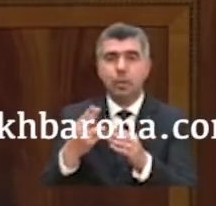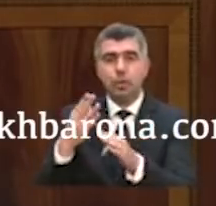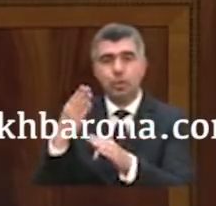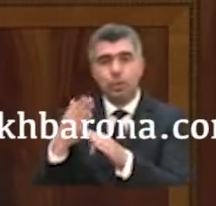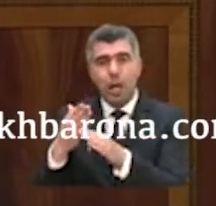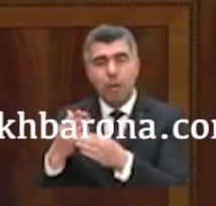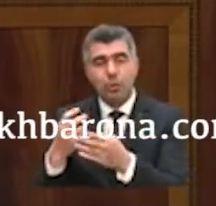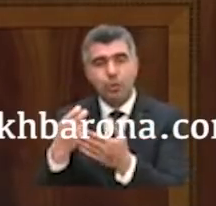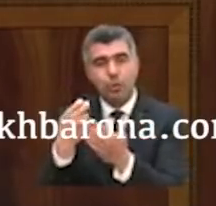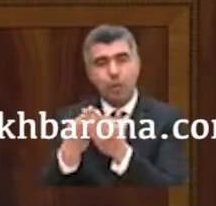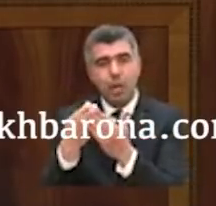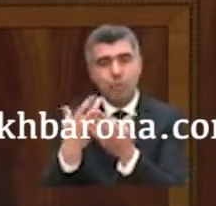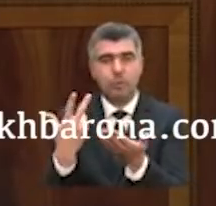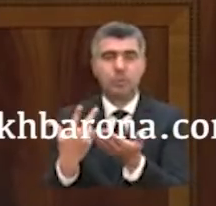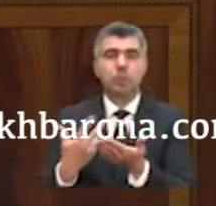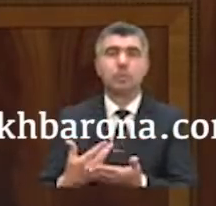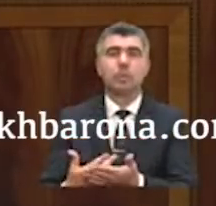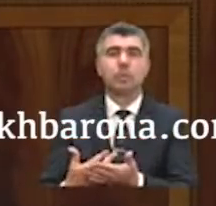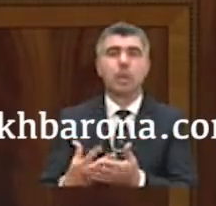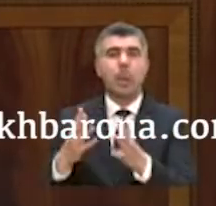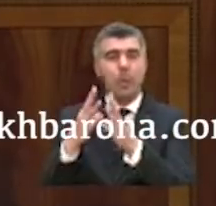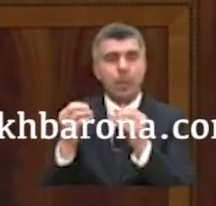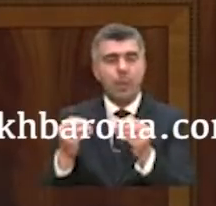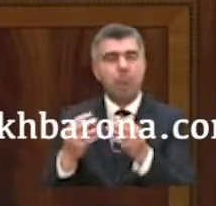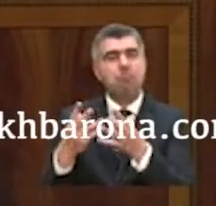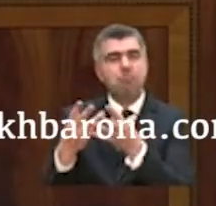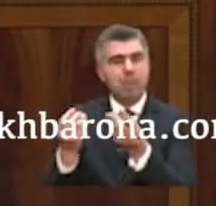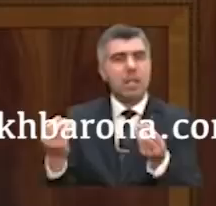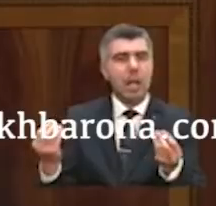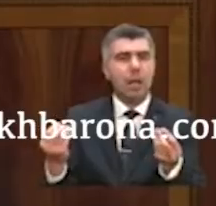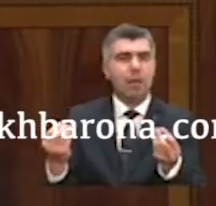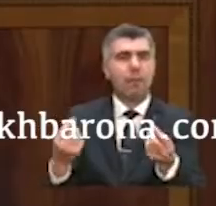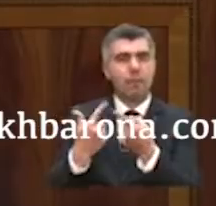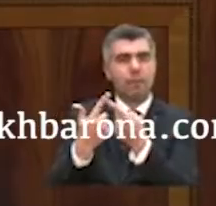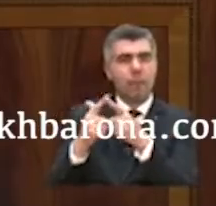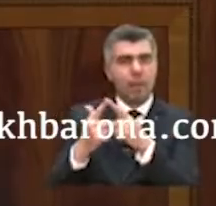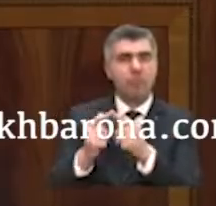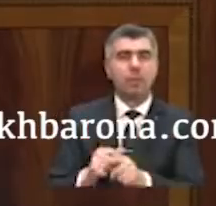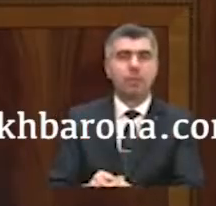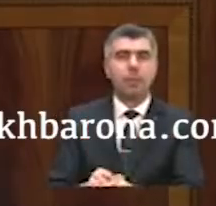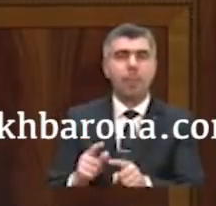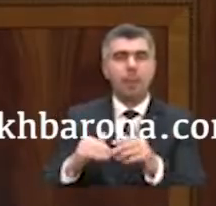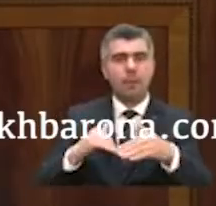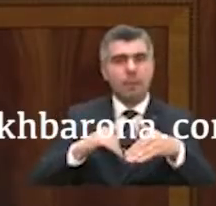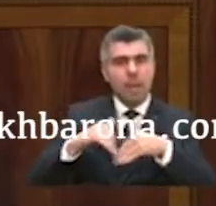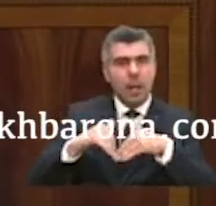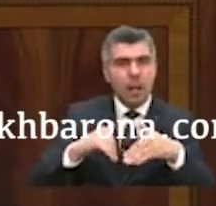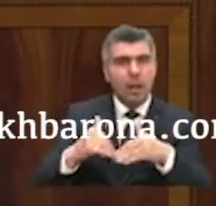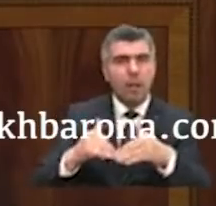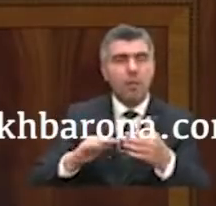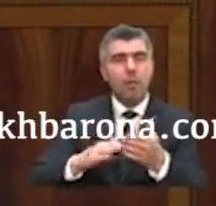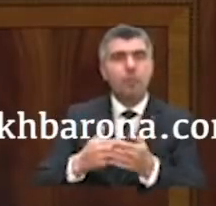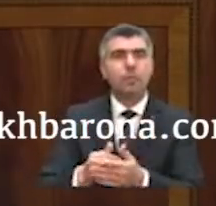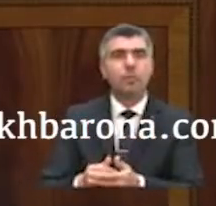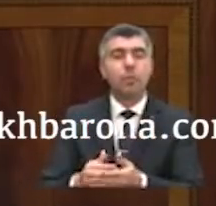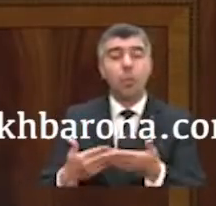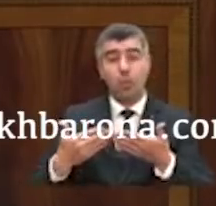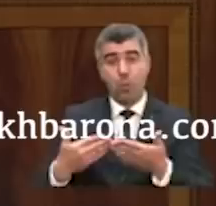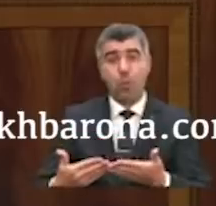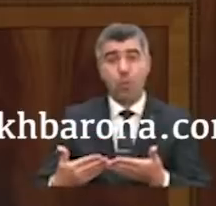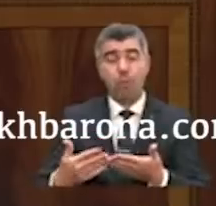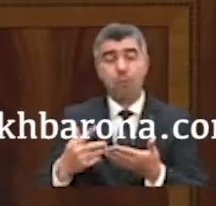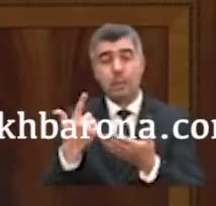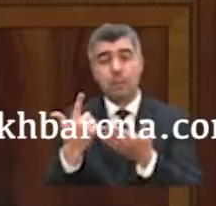كاينش، يعني وزيد وزيد وزيد وزيد. البيتوم الطقان ديالك، البيتوم راه 70-80% باش